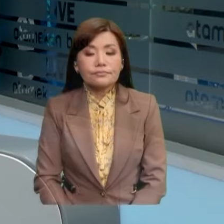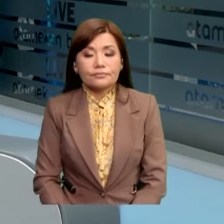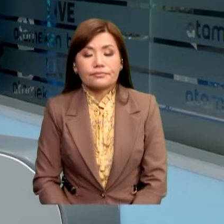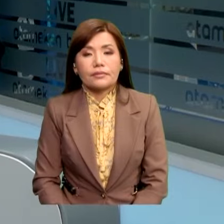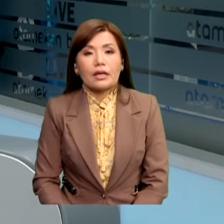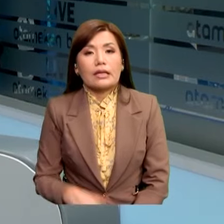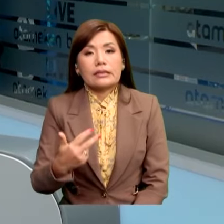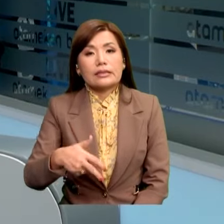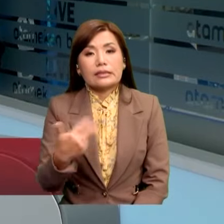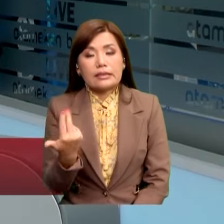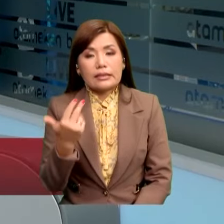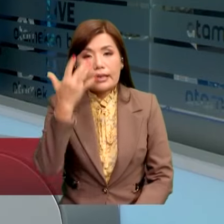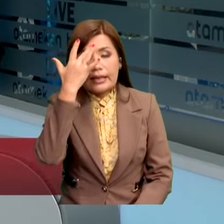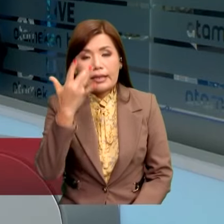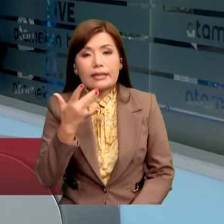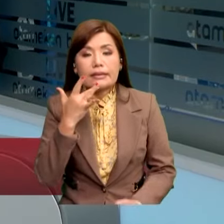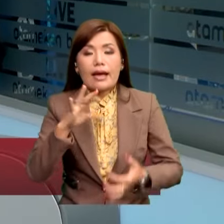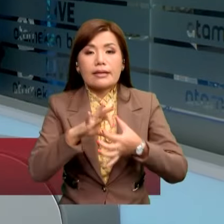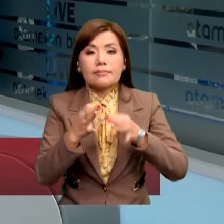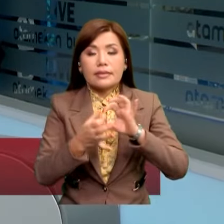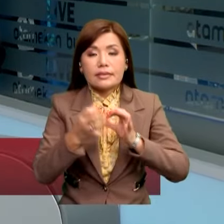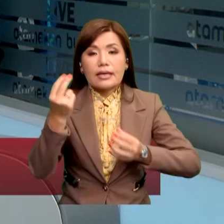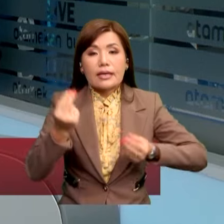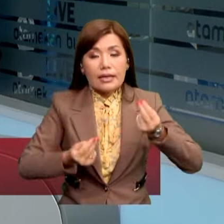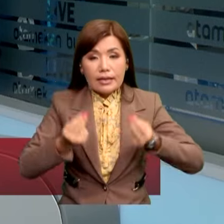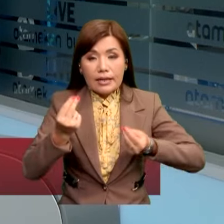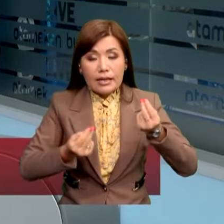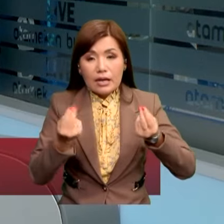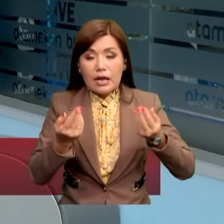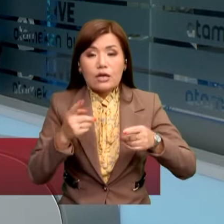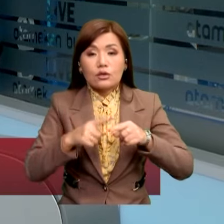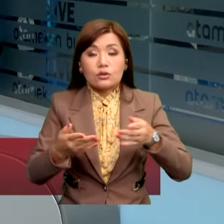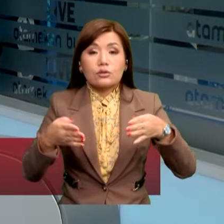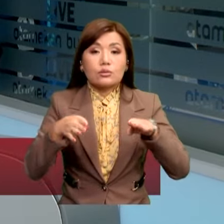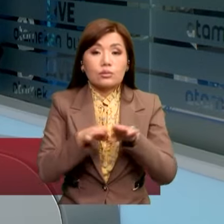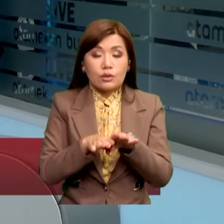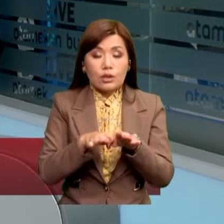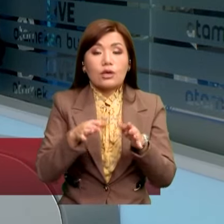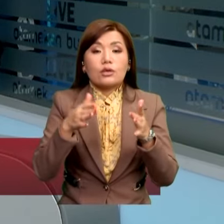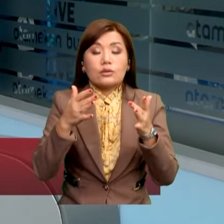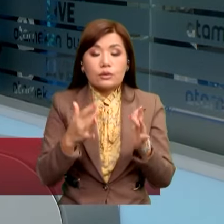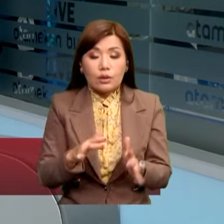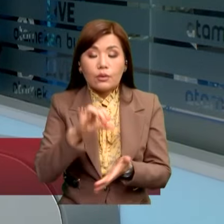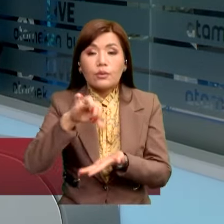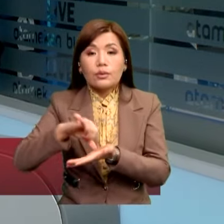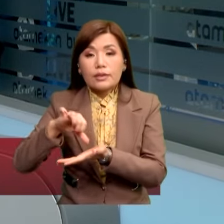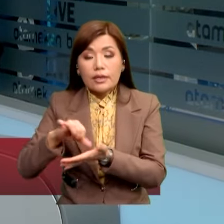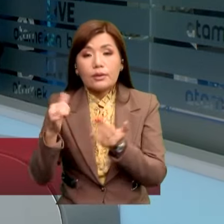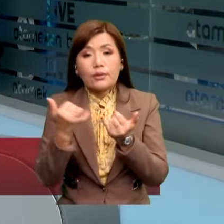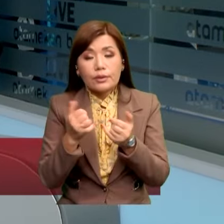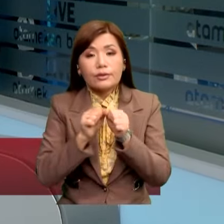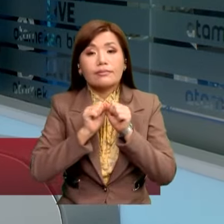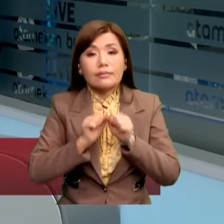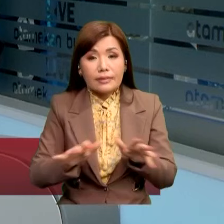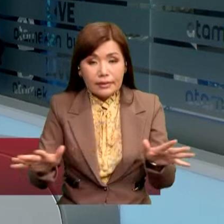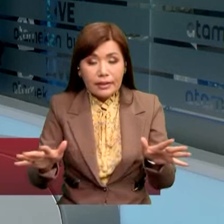33-летние Олимпийские игры в Париже подошли к концу. Официальная церемония закрытия прошла на севере Парижа. Участники и гости уже